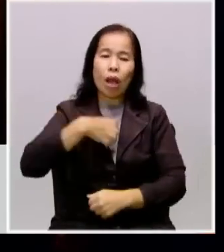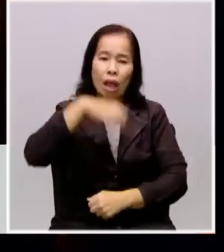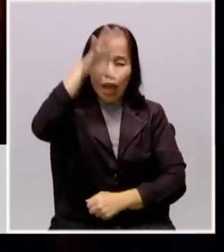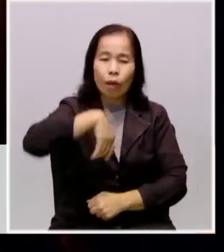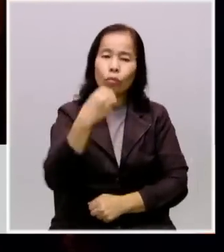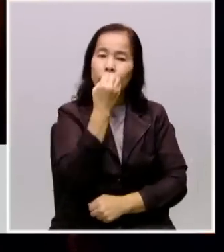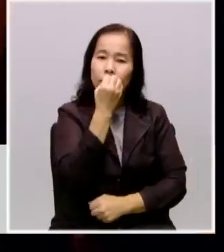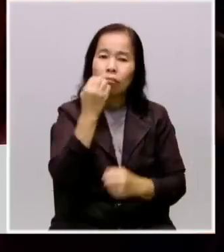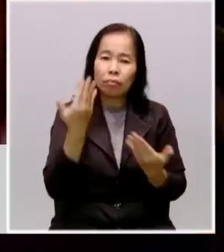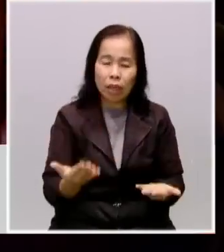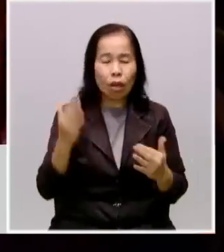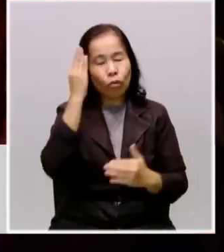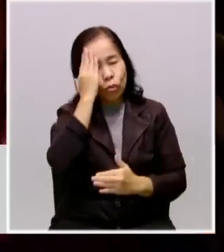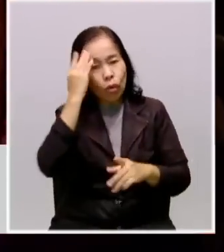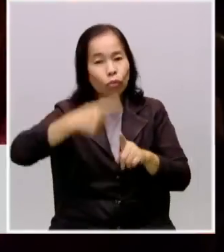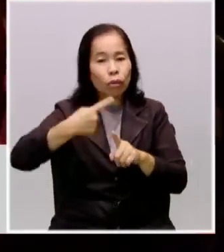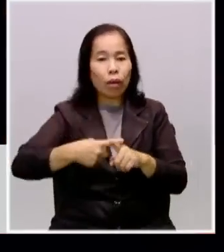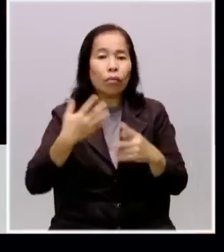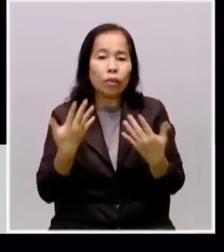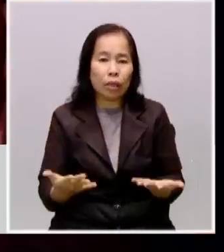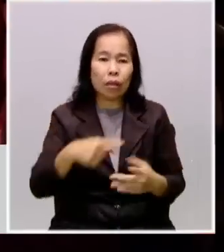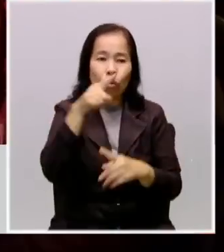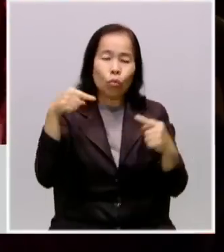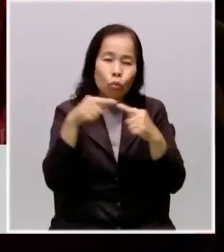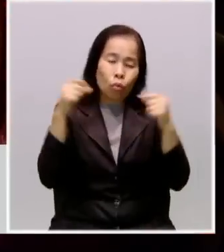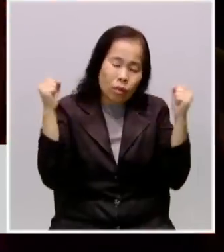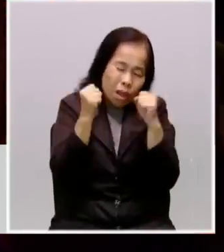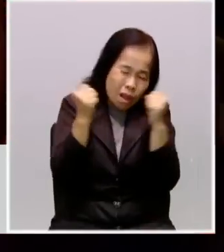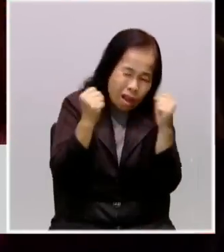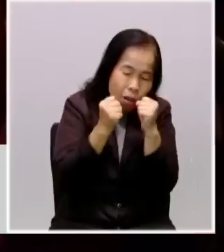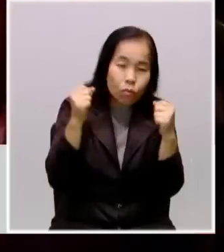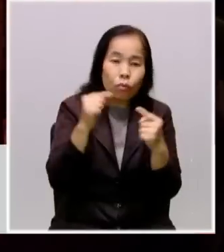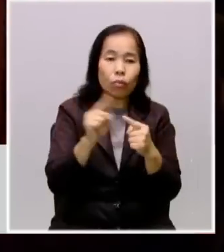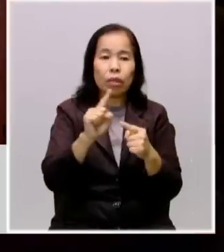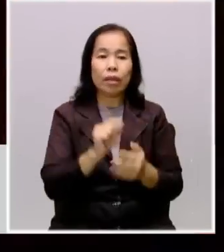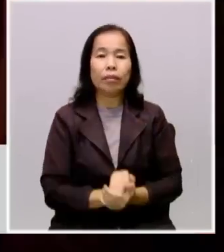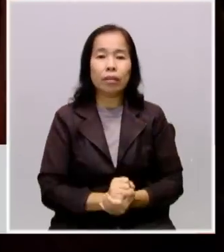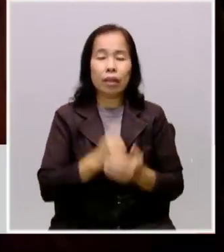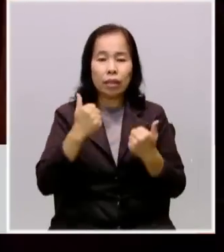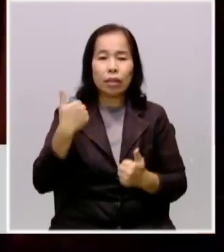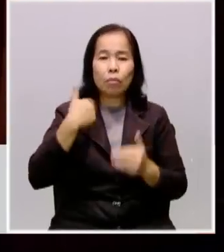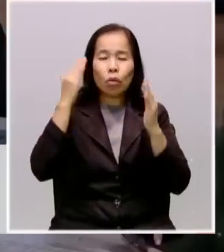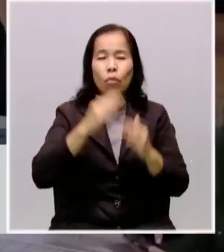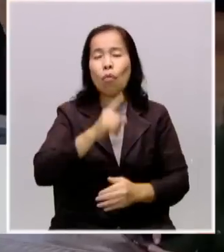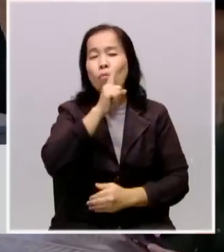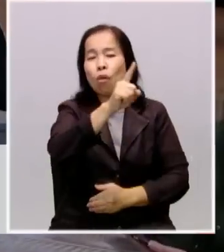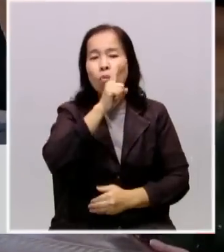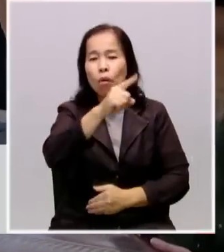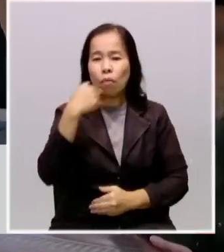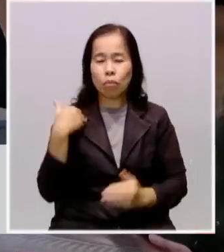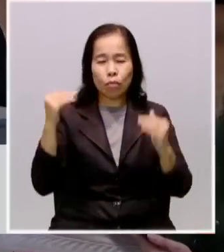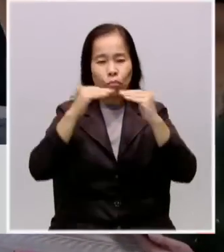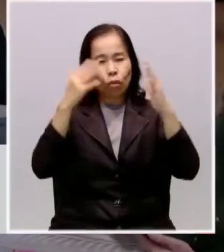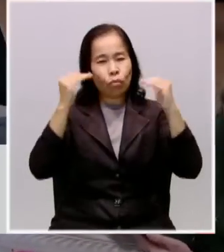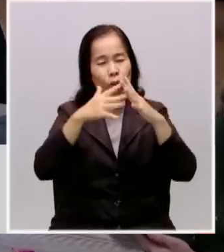ารและที่พักพิงชั่วคราวท่ามกลางสภาพอากาศที่หนาวจัดในฤดูหนาวและมีเสียงร้องเรียนว่าไม่ได้รับความช่วยเห